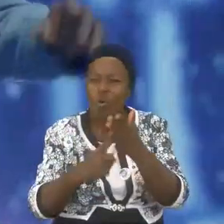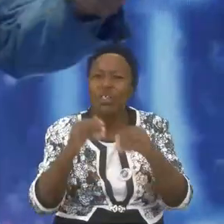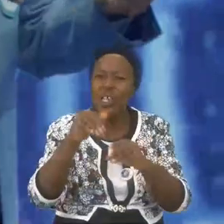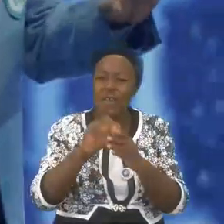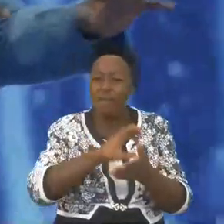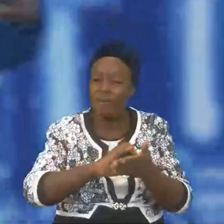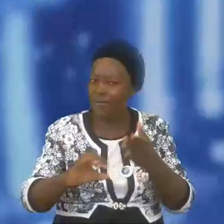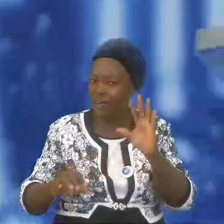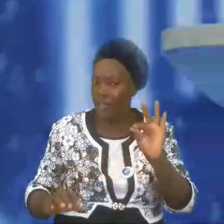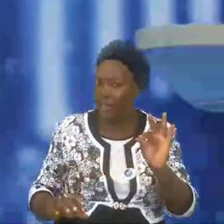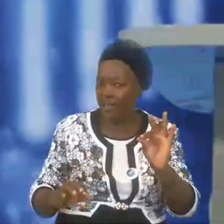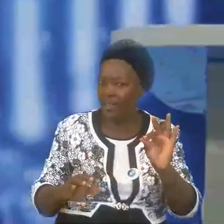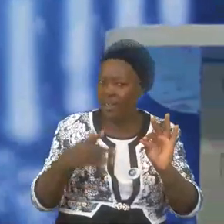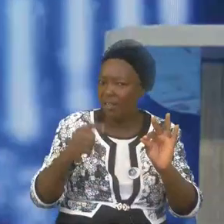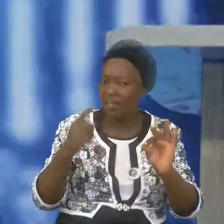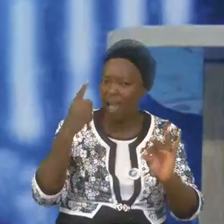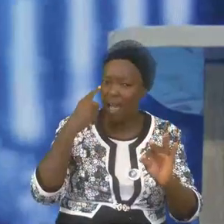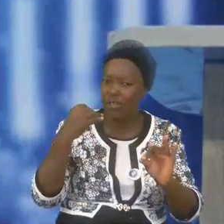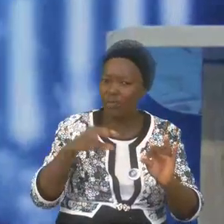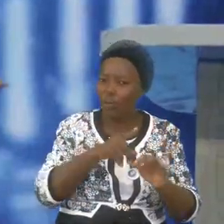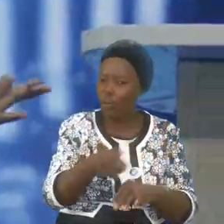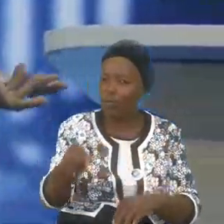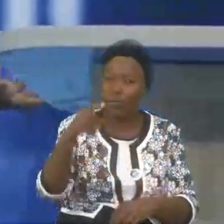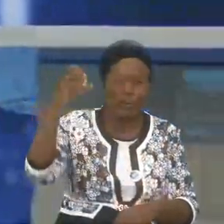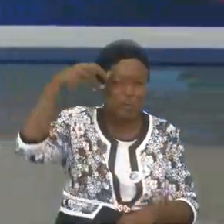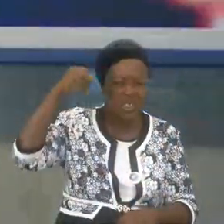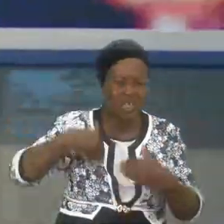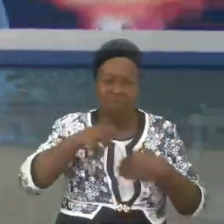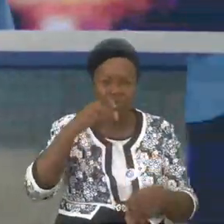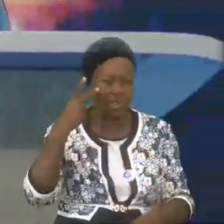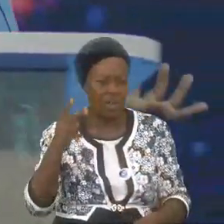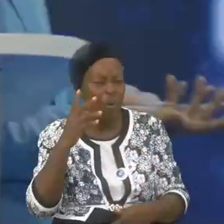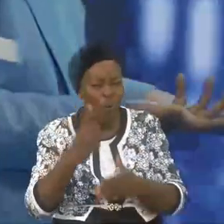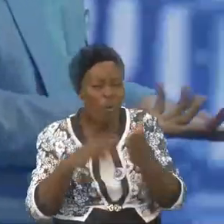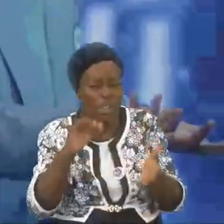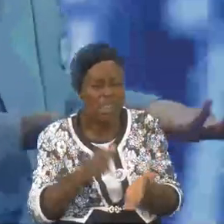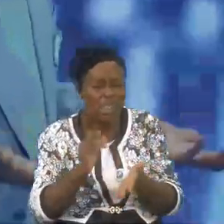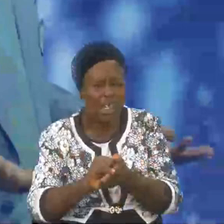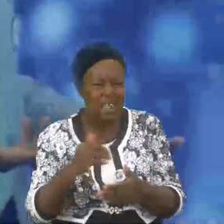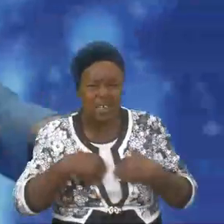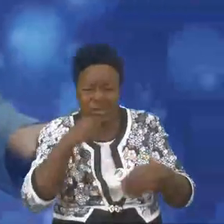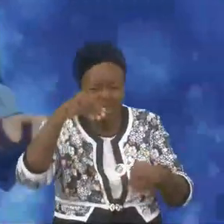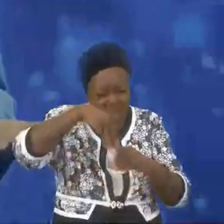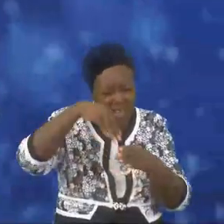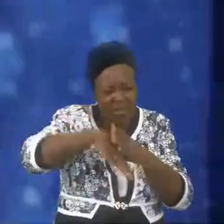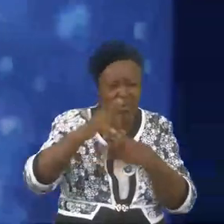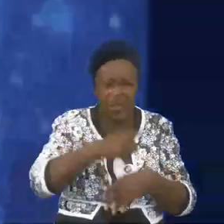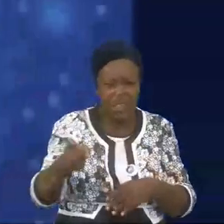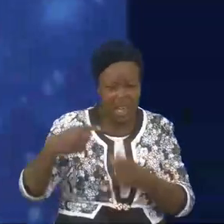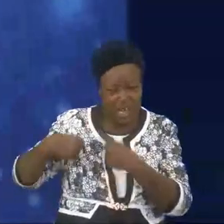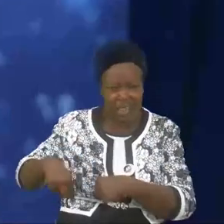Dans le verset 9, l'œil de ces magiciens n'a pas vu ce qui n'est point monté dans leur cœur,